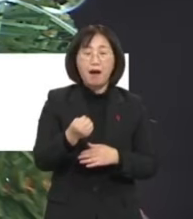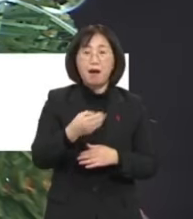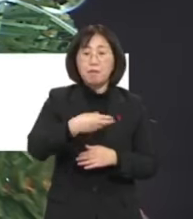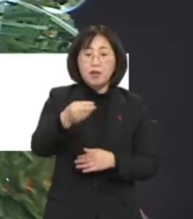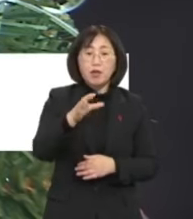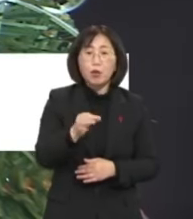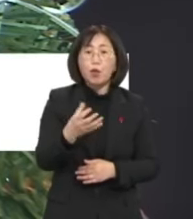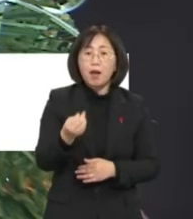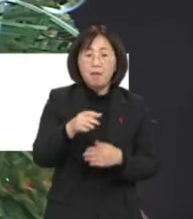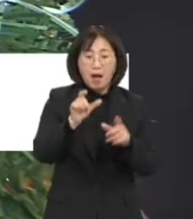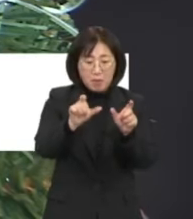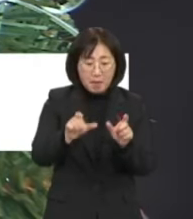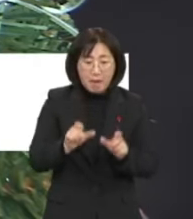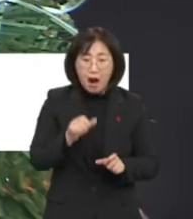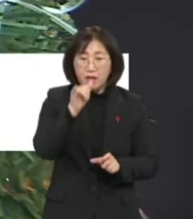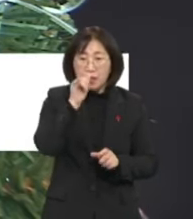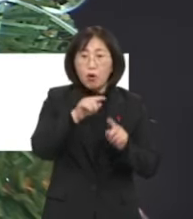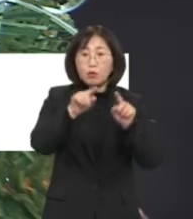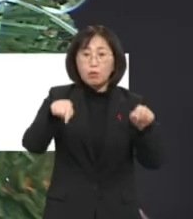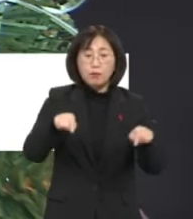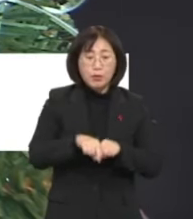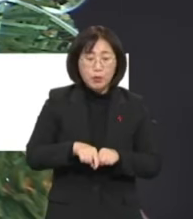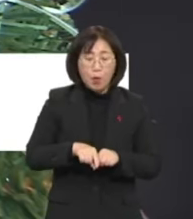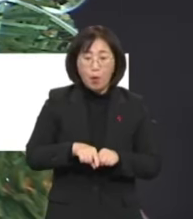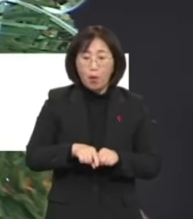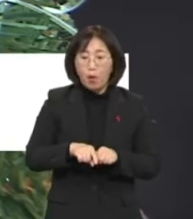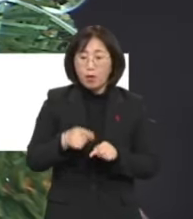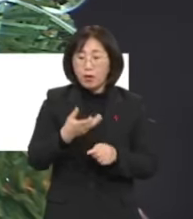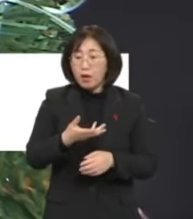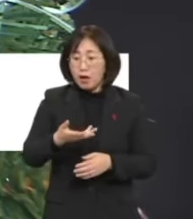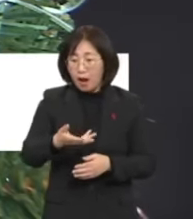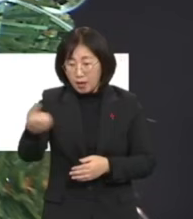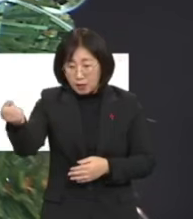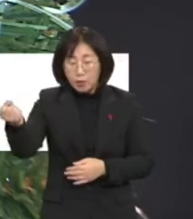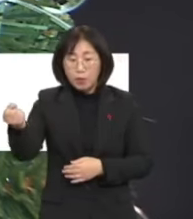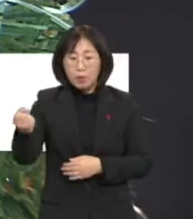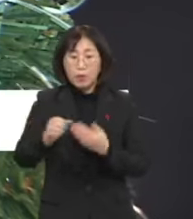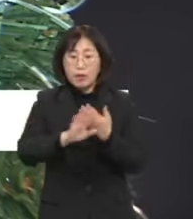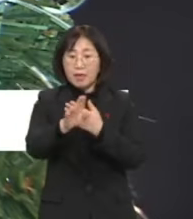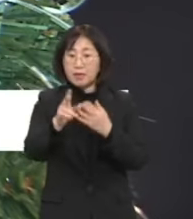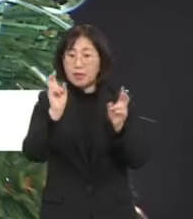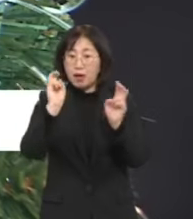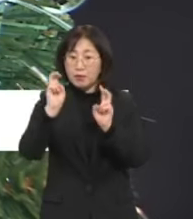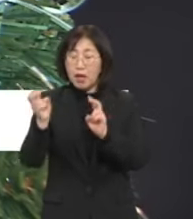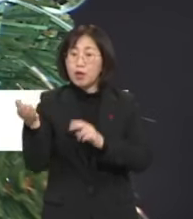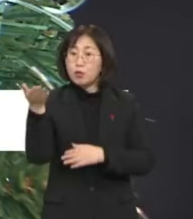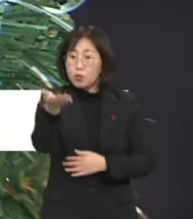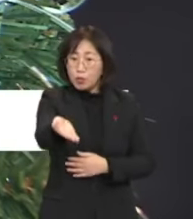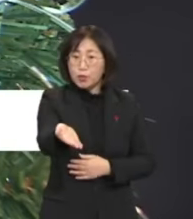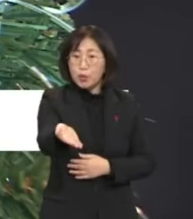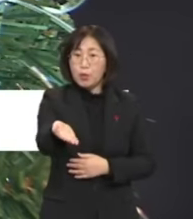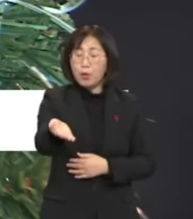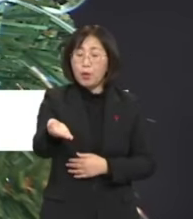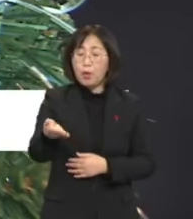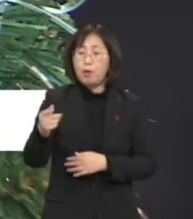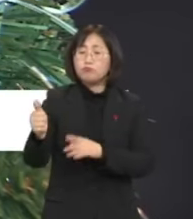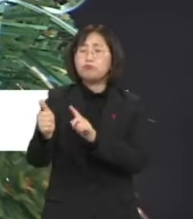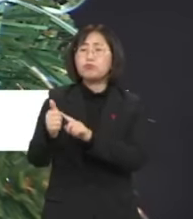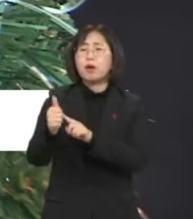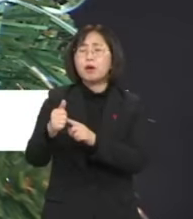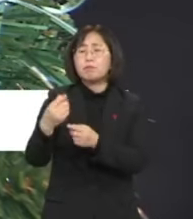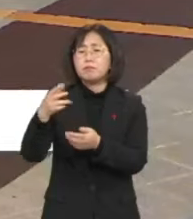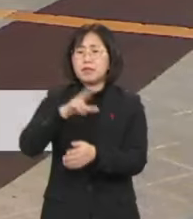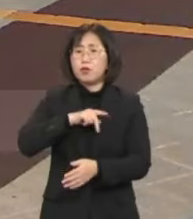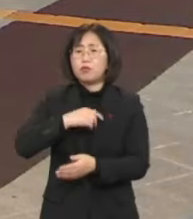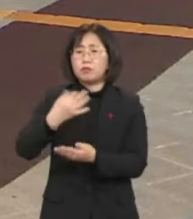있기 때문에요. 제3회 사업자한테 그 정보를 줘서 제3회 업자한테 시의원이 이득을 취할 수도 있는